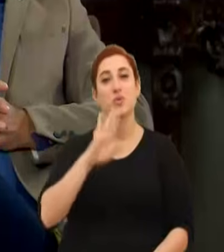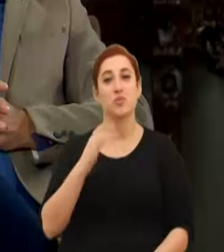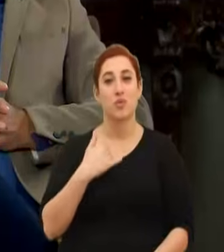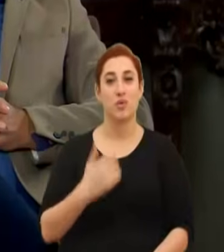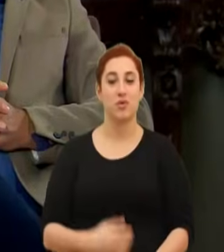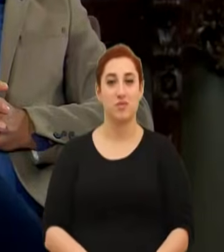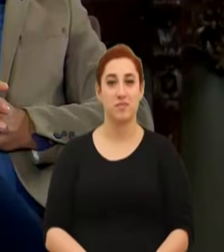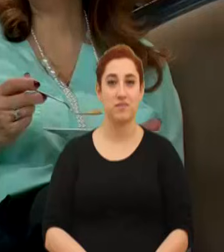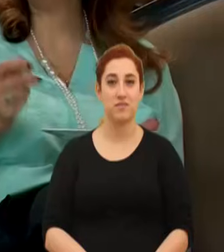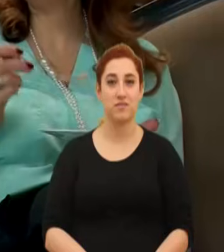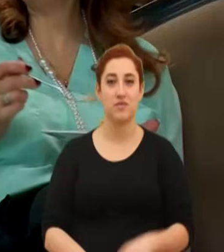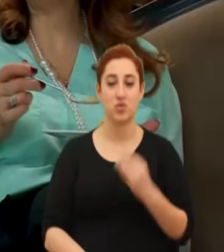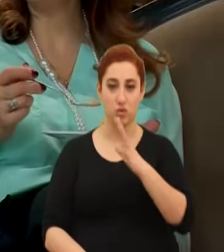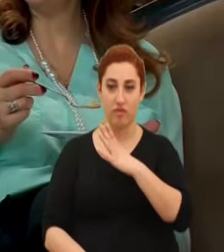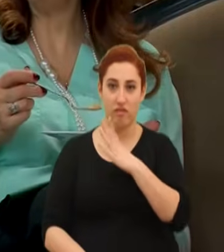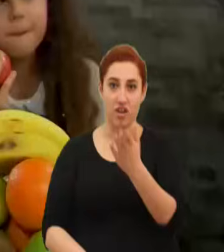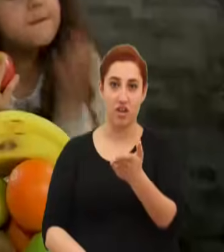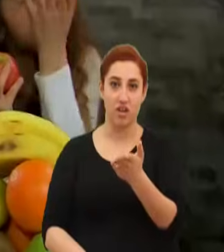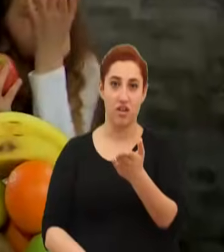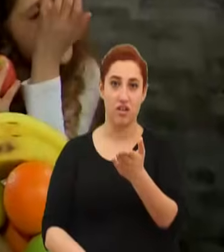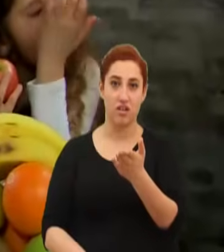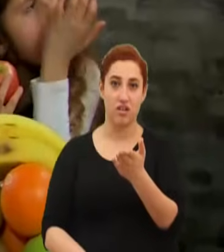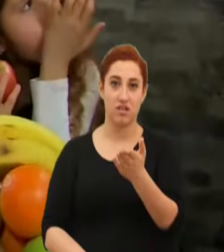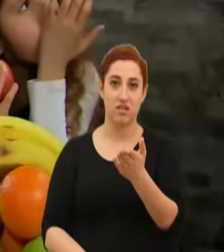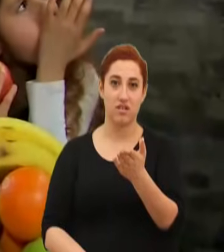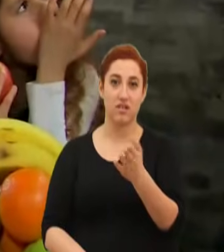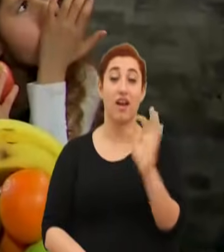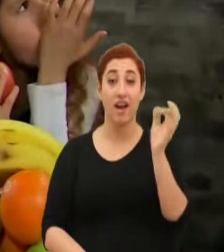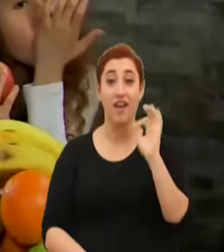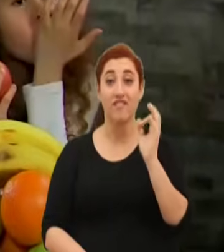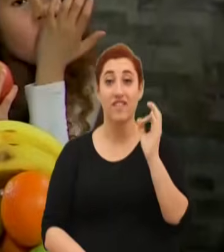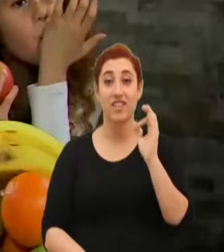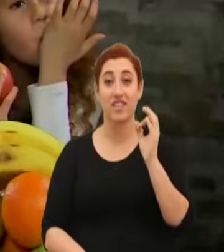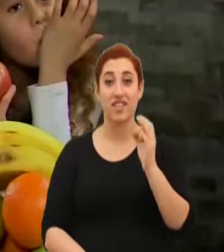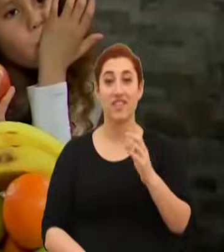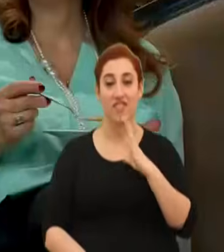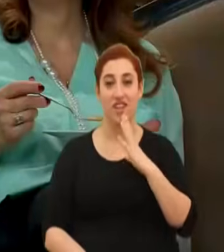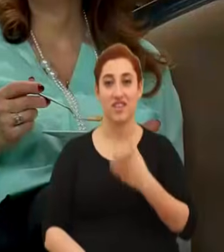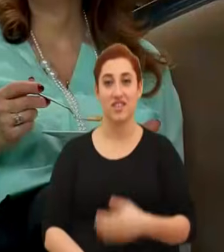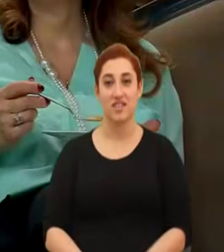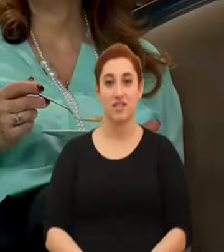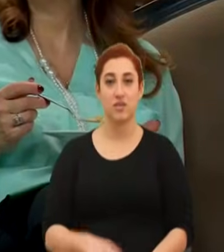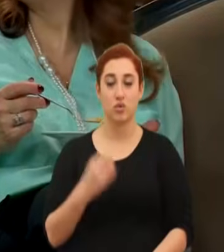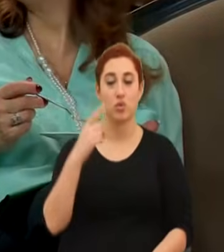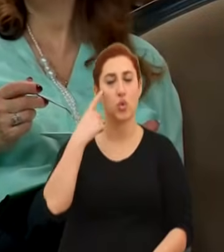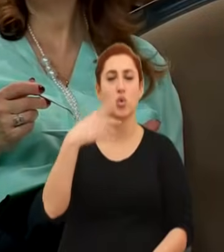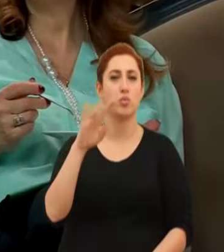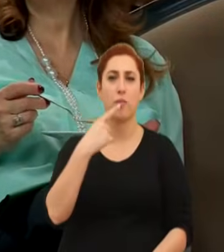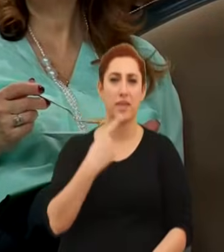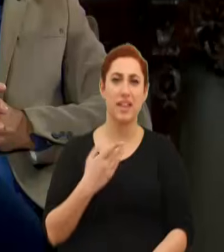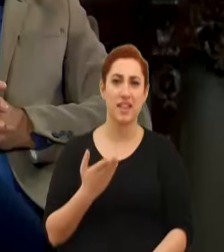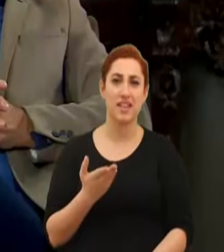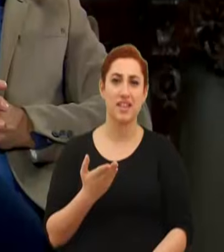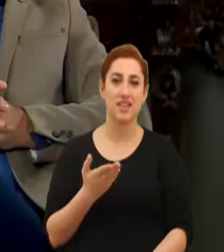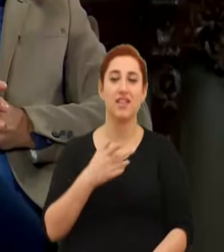düşünmüyorum. Çocuklarınız var zaten. Ha evet, var. Çocuk düşünmüyorum